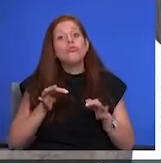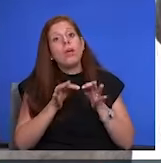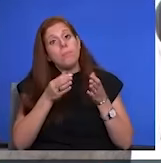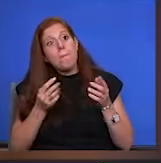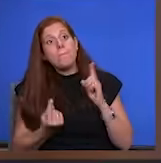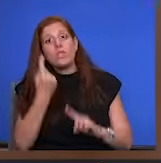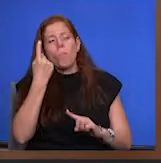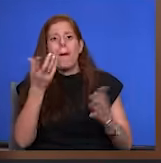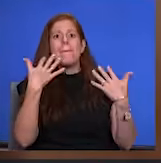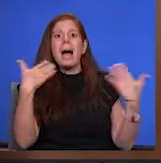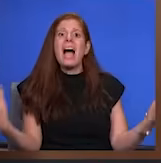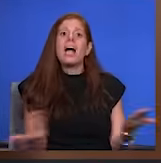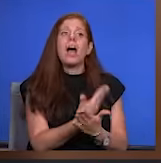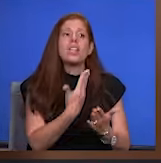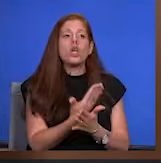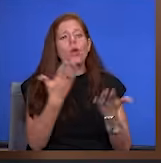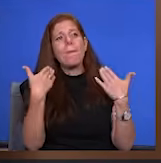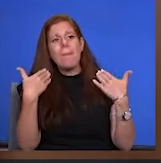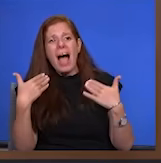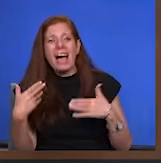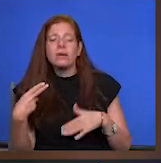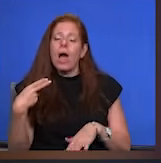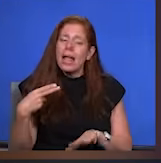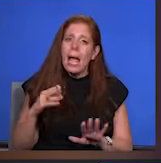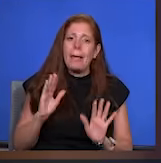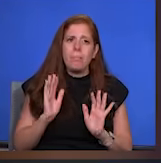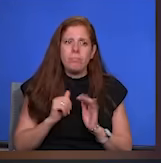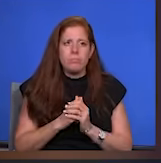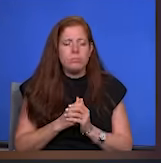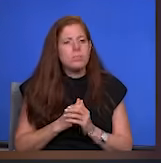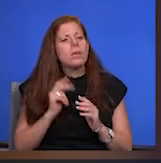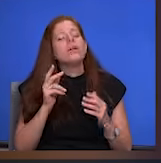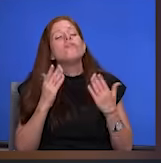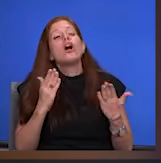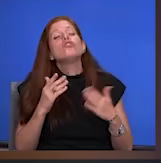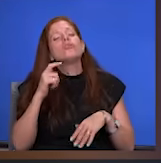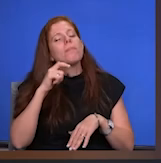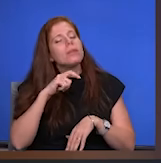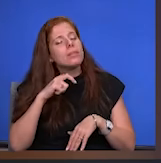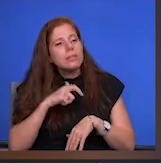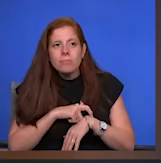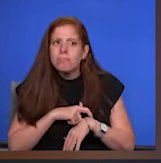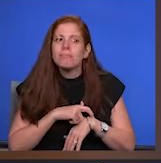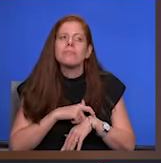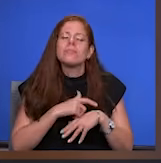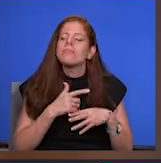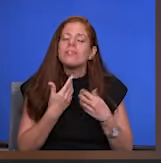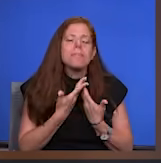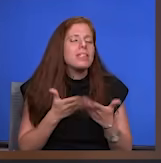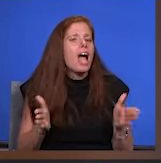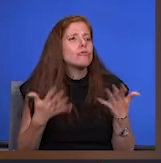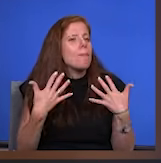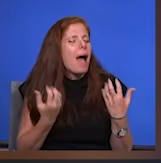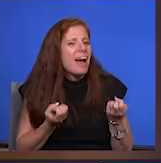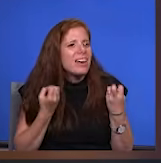פארק הדרים. ויהיה רצון שהשעה הזאת תהיה שעה טובה לפתיחתו של הפארק הנפלא הזה,